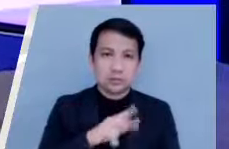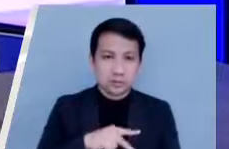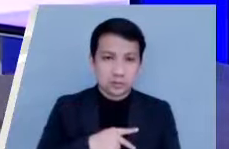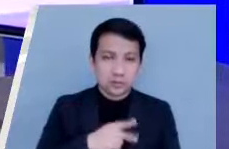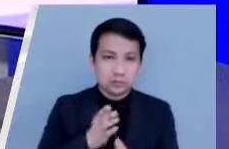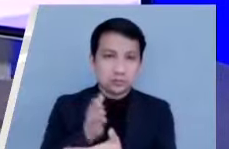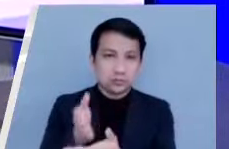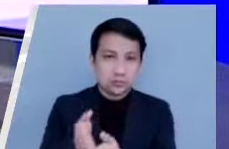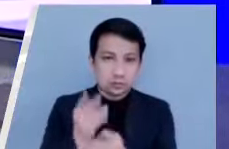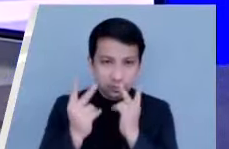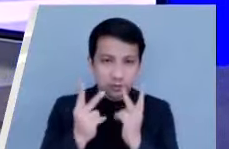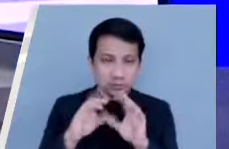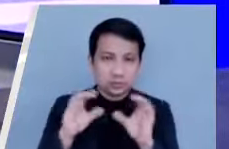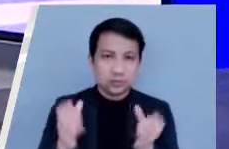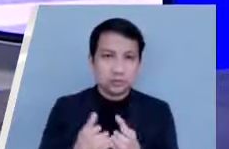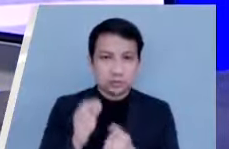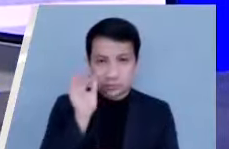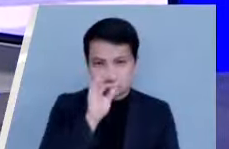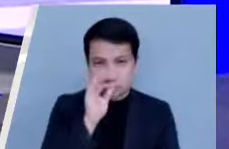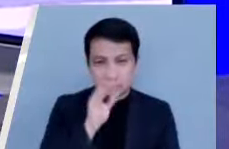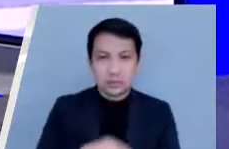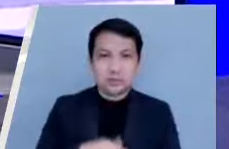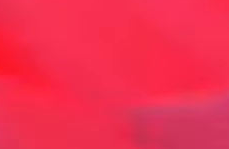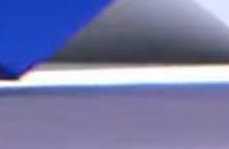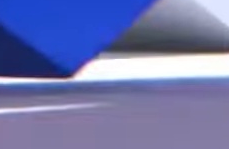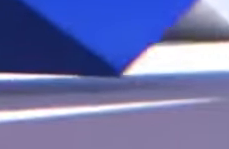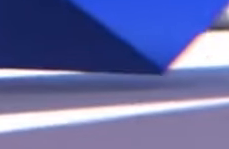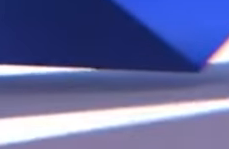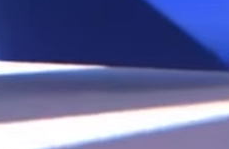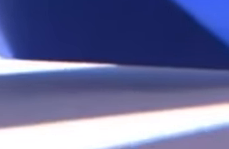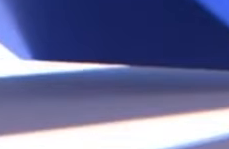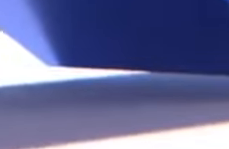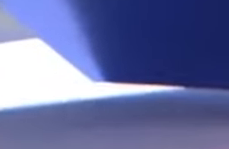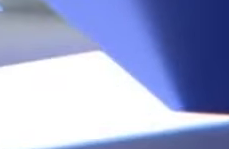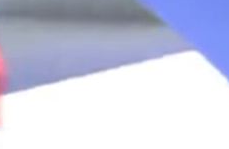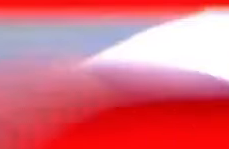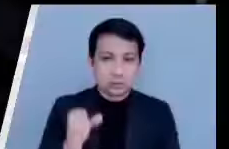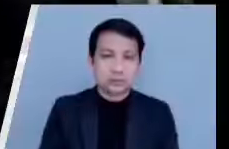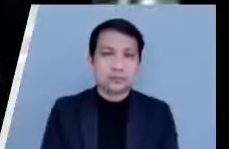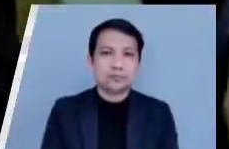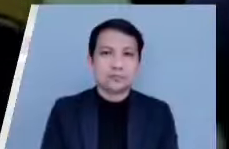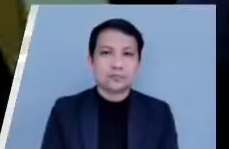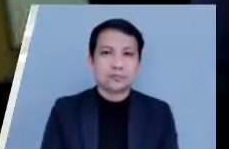sa Global Pinoys. Makichika kay Aubrey Carampel.